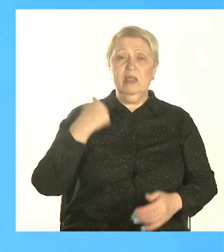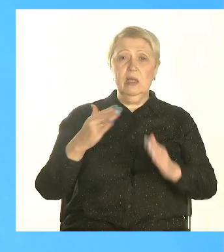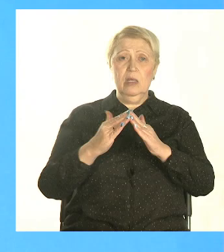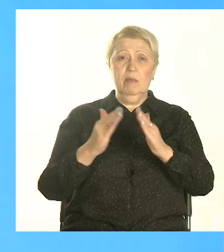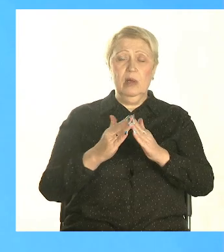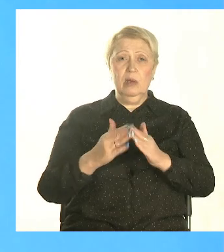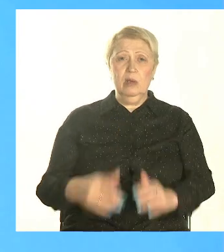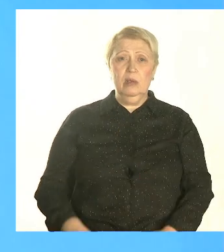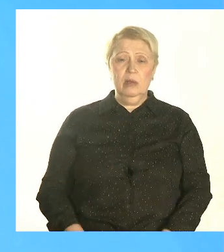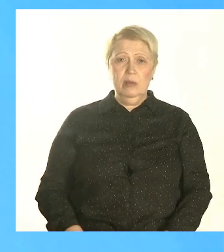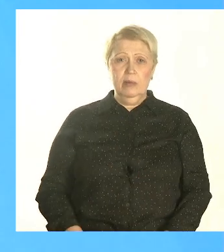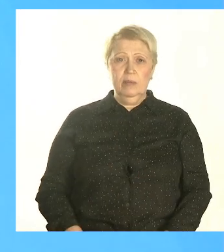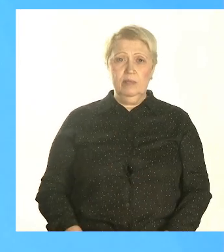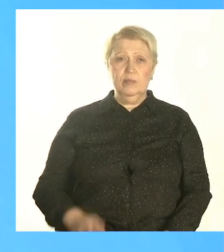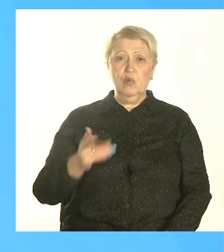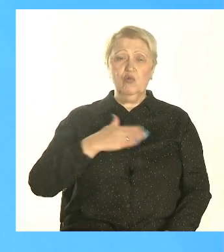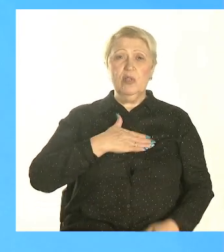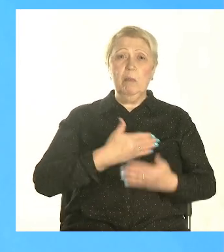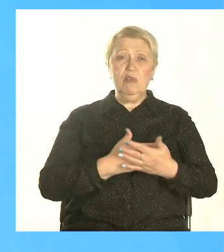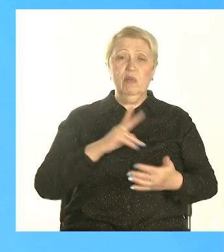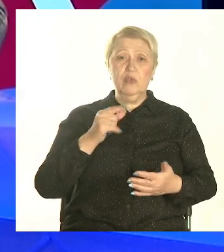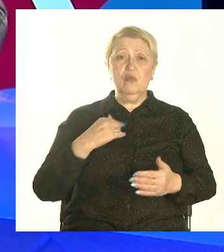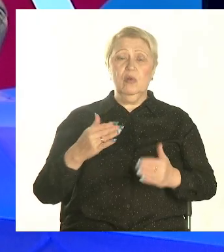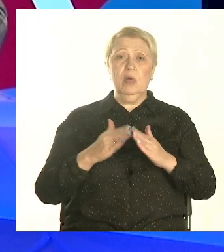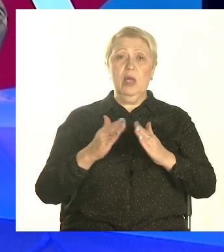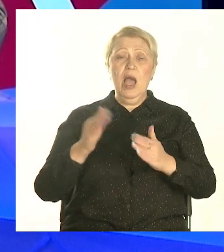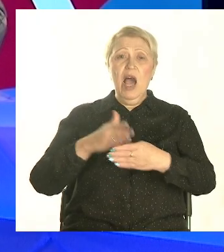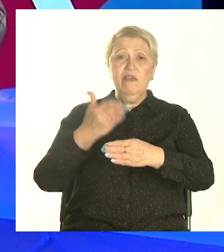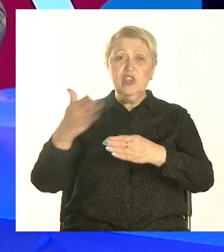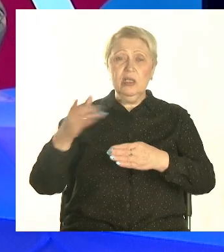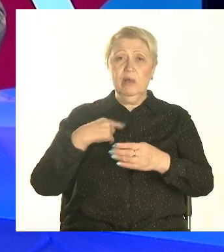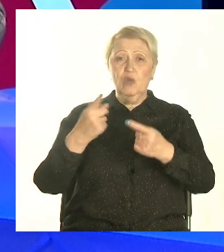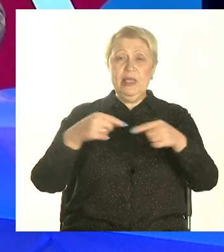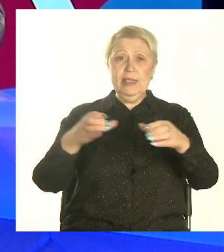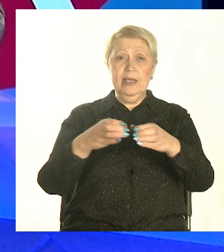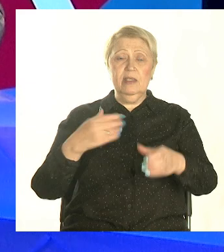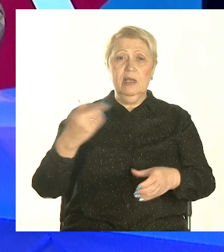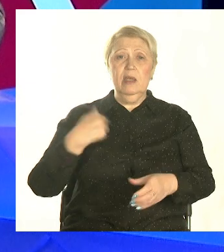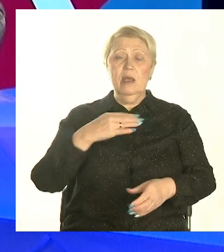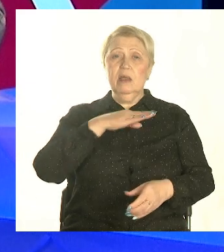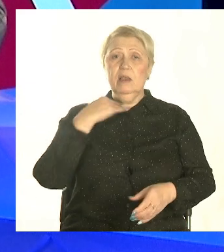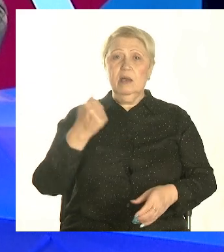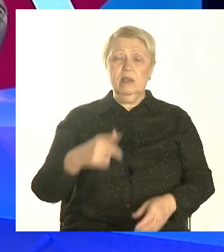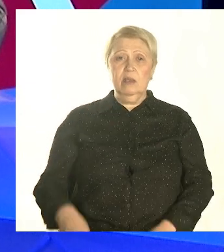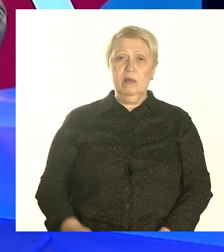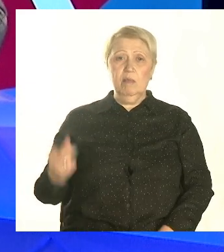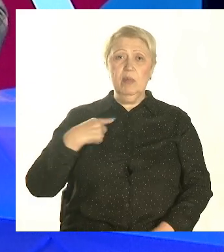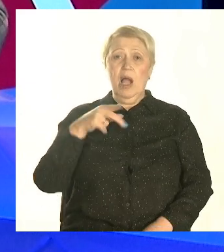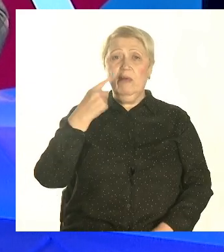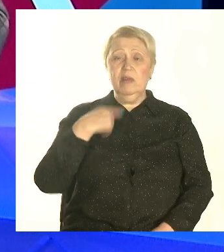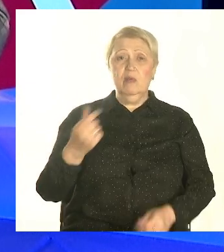и будут платить. А вот частный сектор, как раз вот там проблема. И там люди прям напрямую заявляют, мы платить не будем.